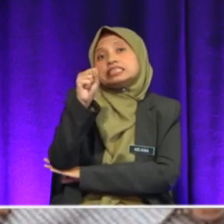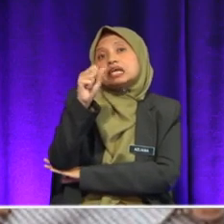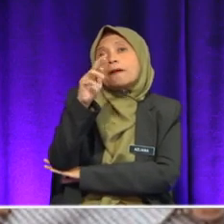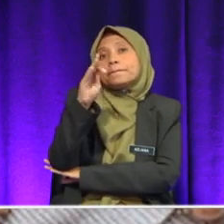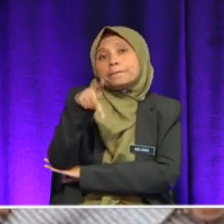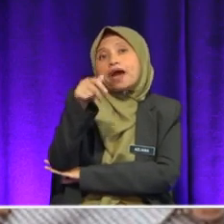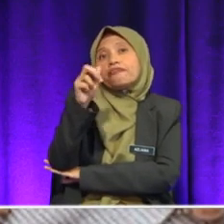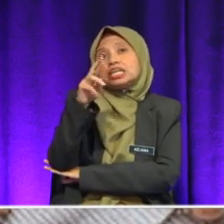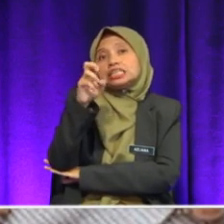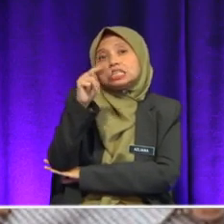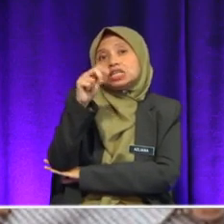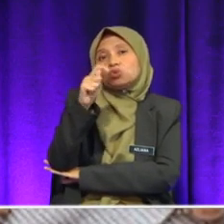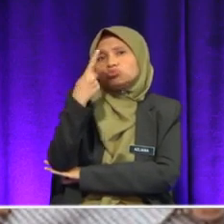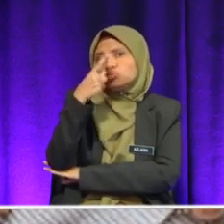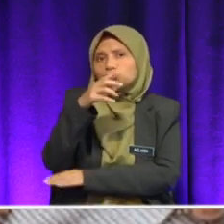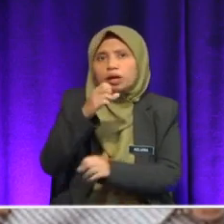ciri-ciri